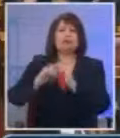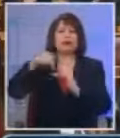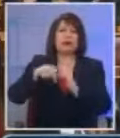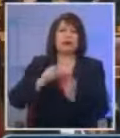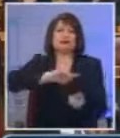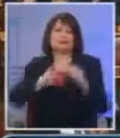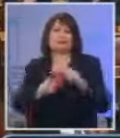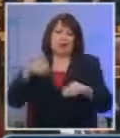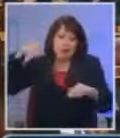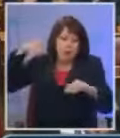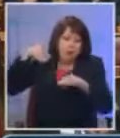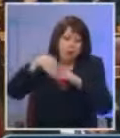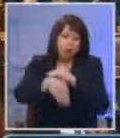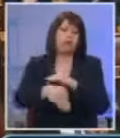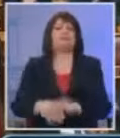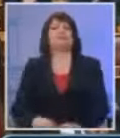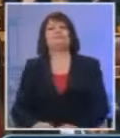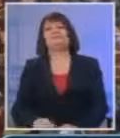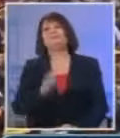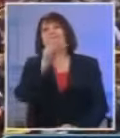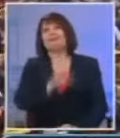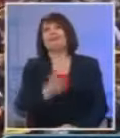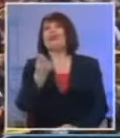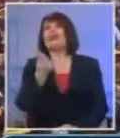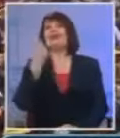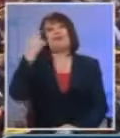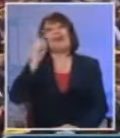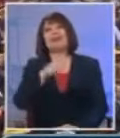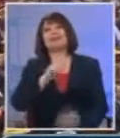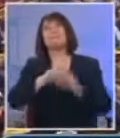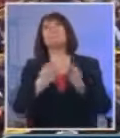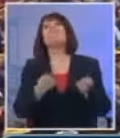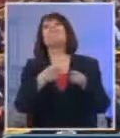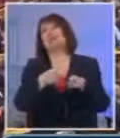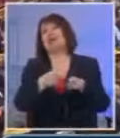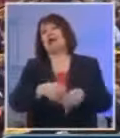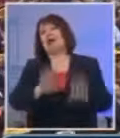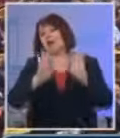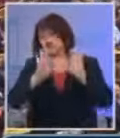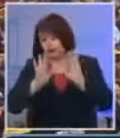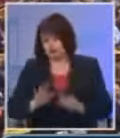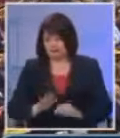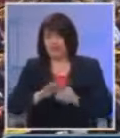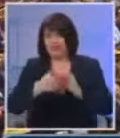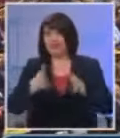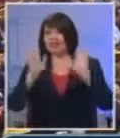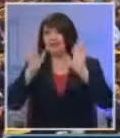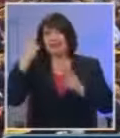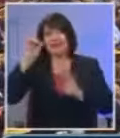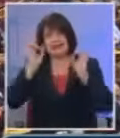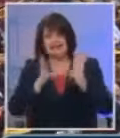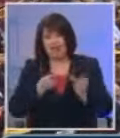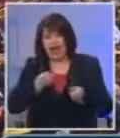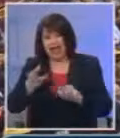κατρακυλάμε. Αλλά αφήστε, δεν το έχετε το θέμα των οικονομικών. Καλύτερα να μην ασχολείστε, γιατί λέτε μια ζωή γύρω από τα